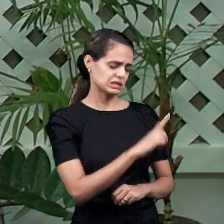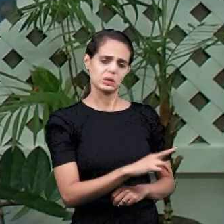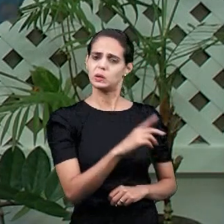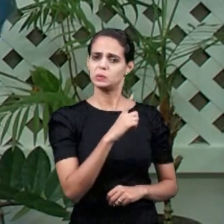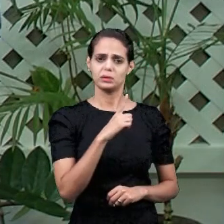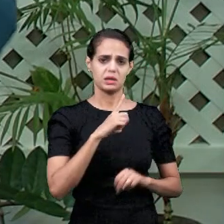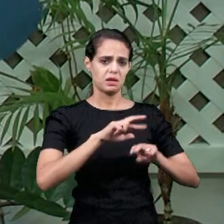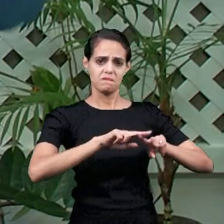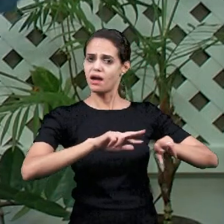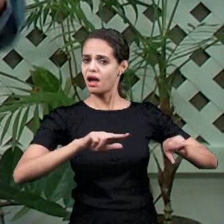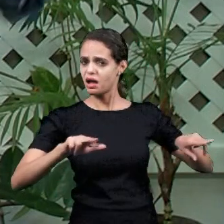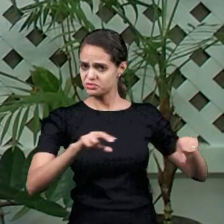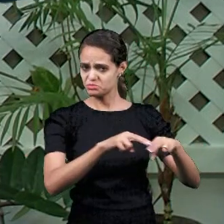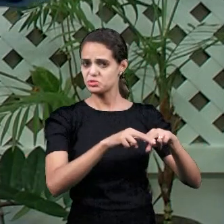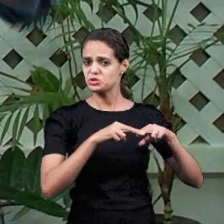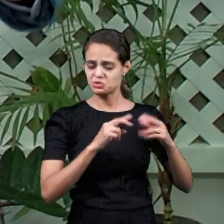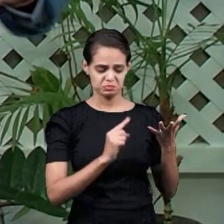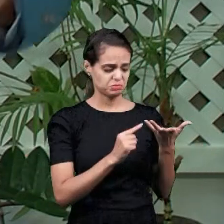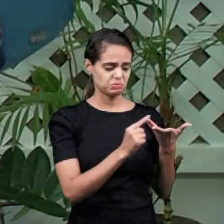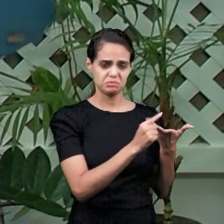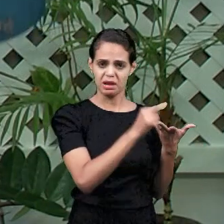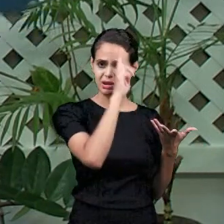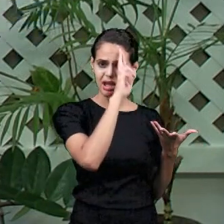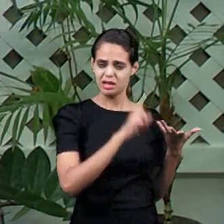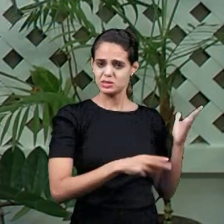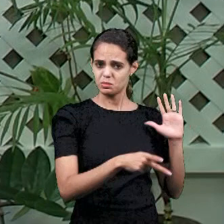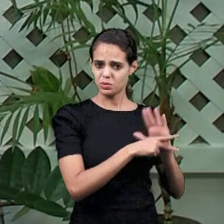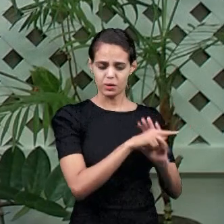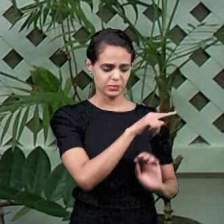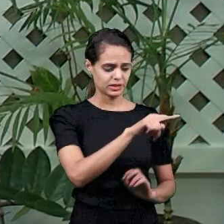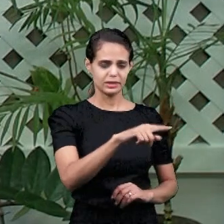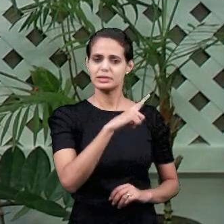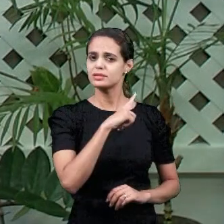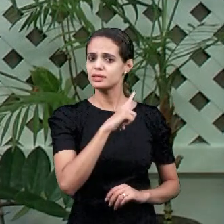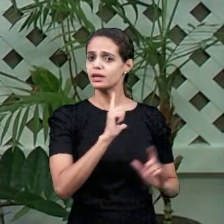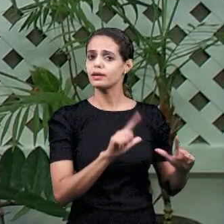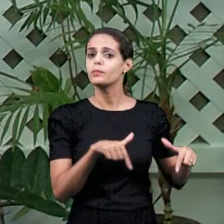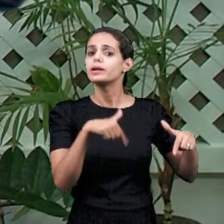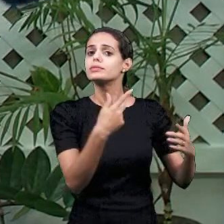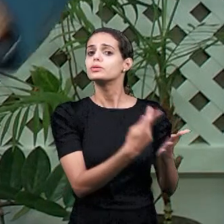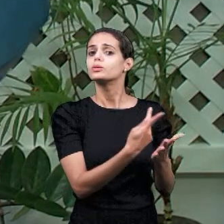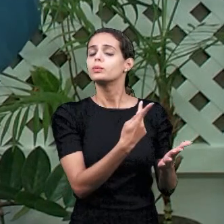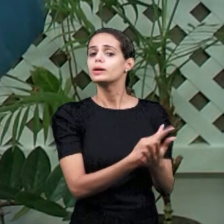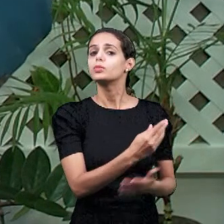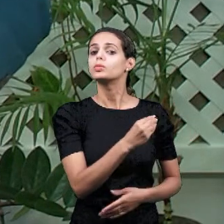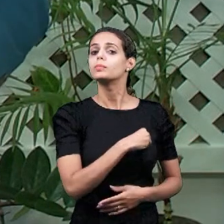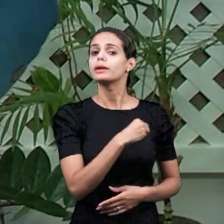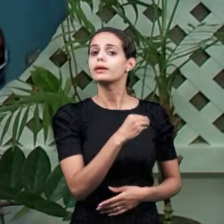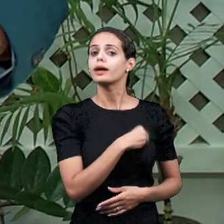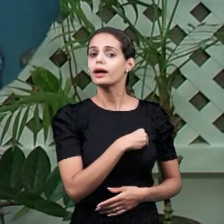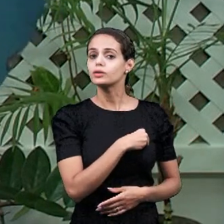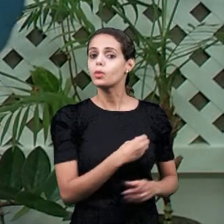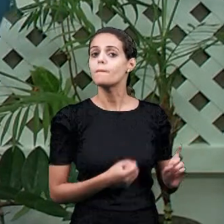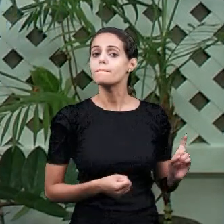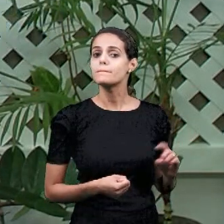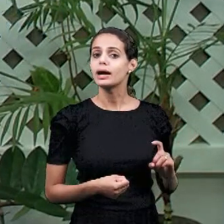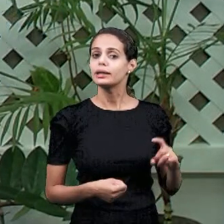le droit à cela. La pensée caltérisée. Aujourd'hui, nous avons des questions de l'école biblique